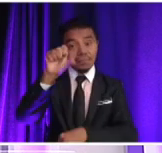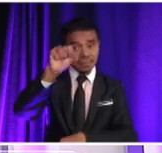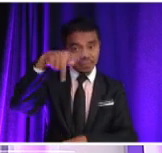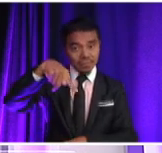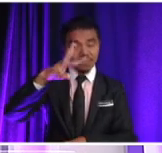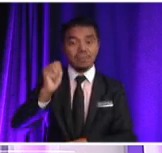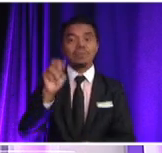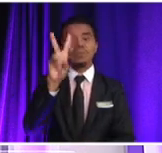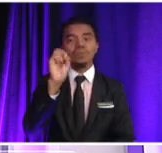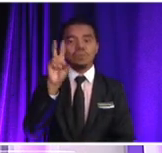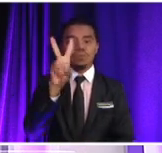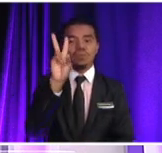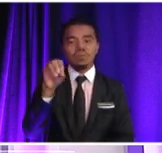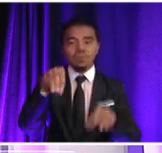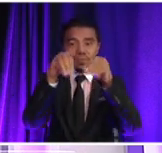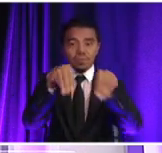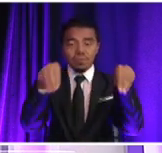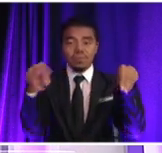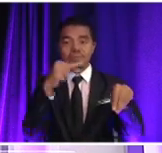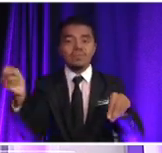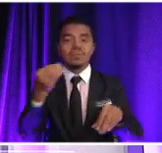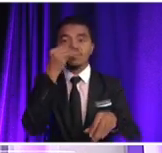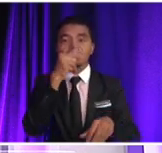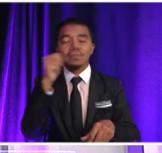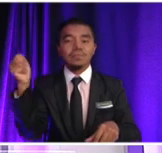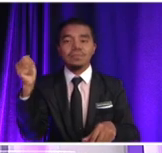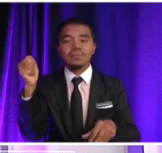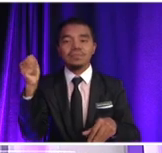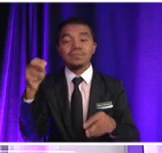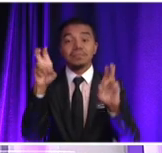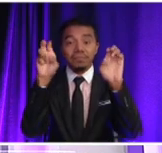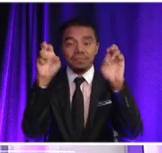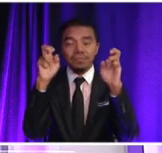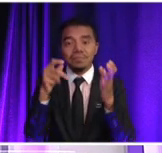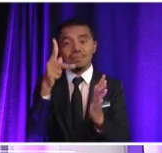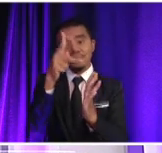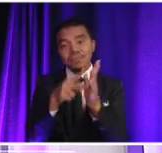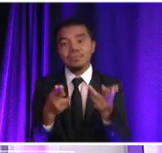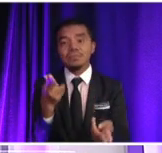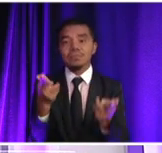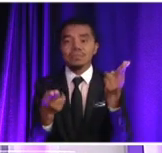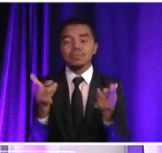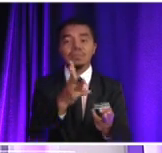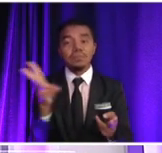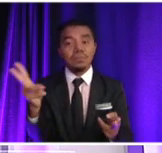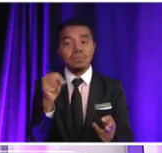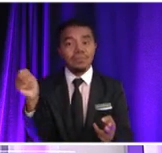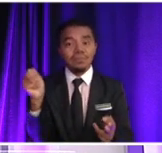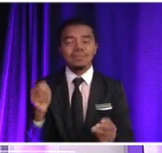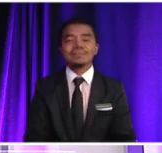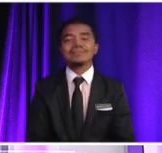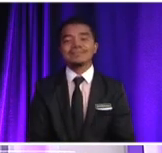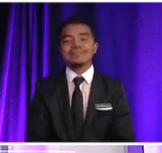mata pelajaran tanaman makanan topik kita ke usaha Wana jadi Jom kita tidak Tuliskan perbincangan kita bersama murid-murid murid di rumah